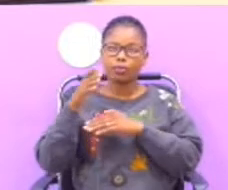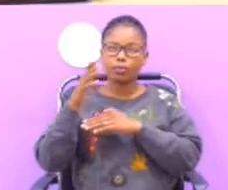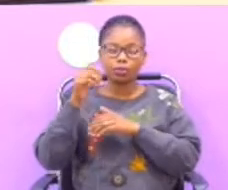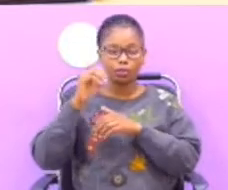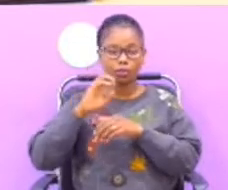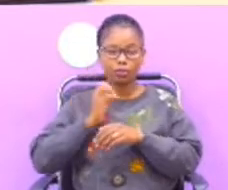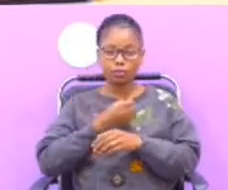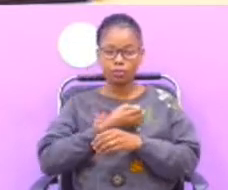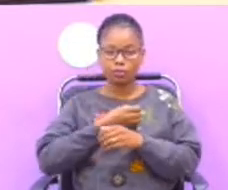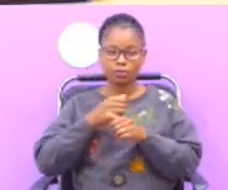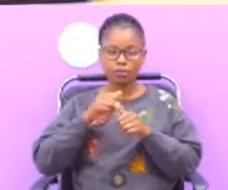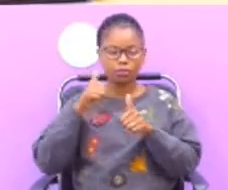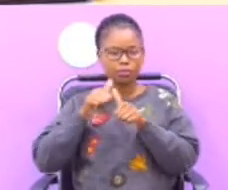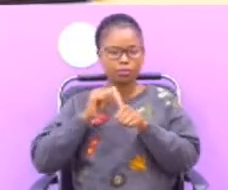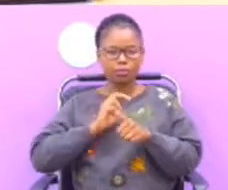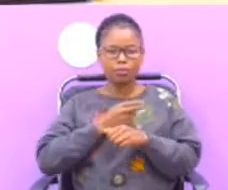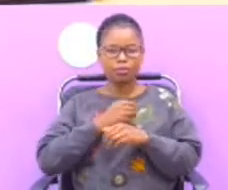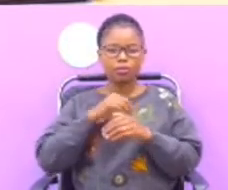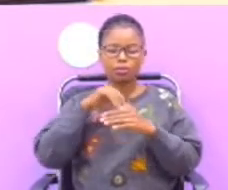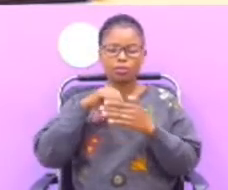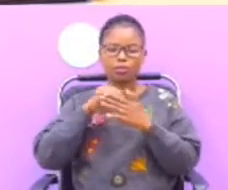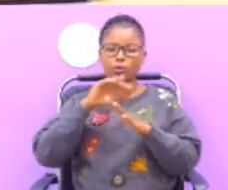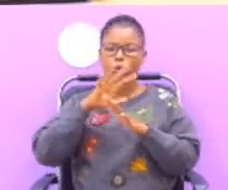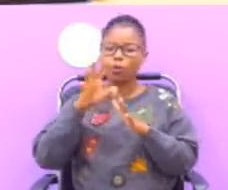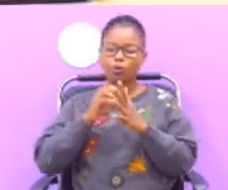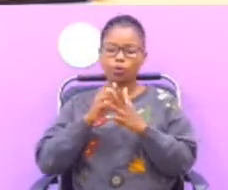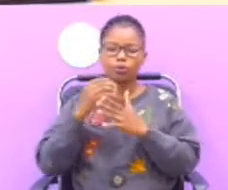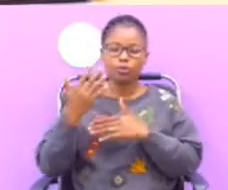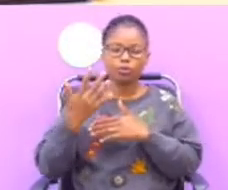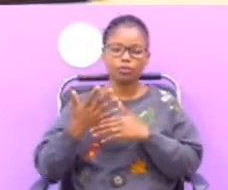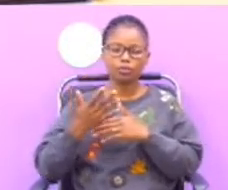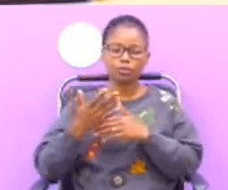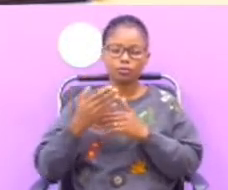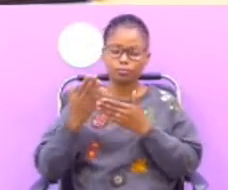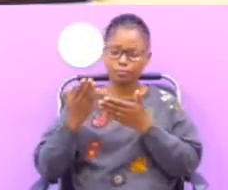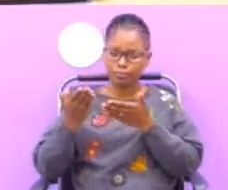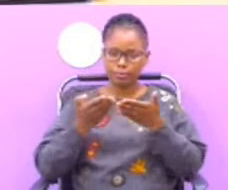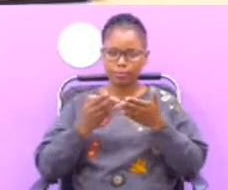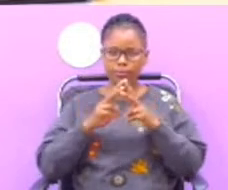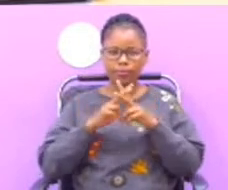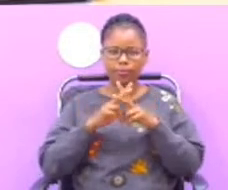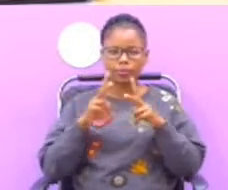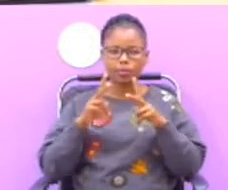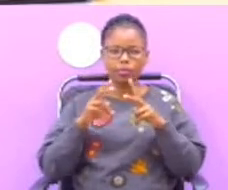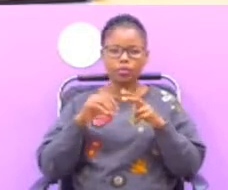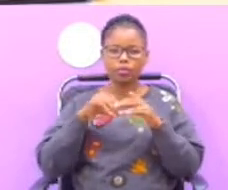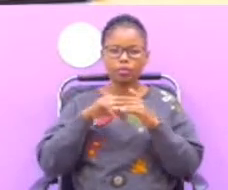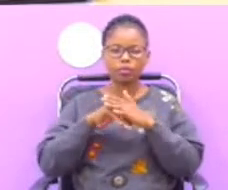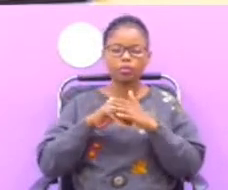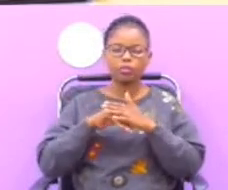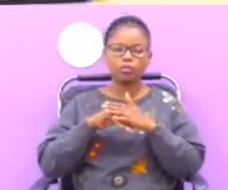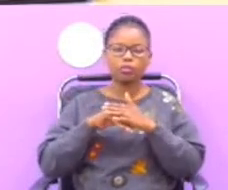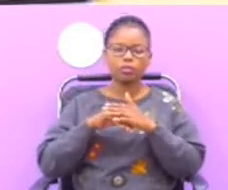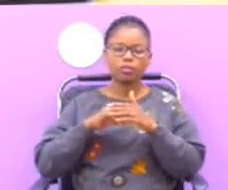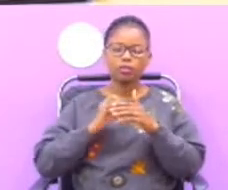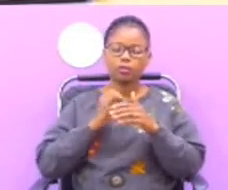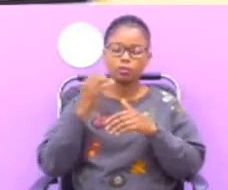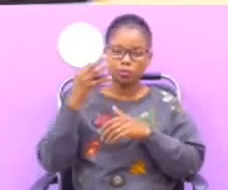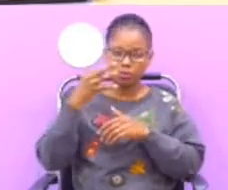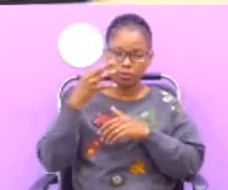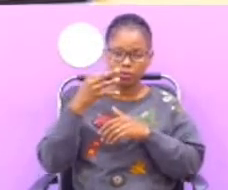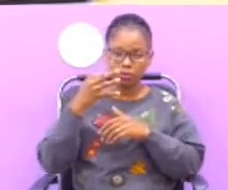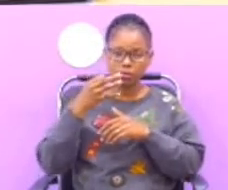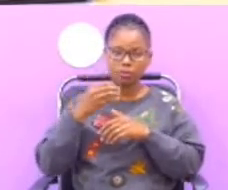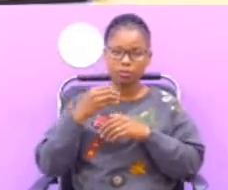lirikana igũrũ rĩa maũndũ mothe. Wĩ karibu sana thĩinĩ wa ũtungata-inĩ tũhetwo nĩ Ngai.